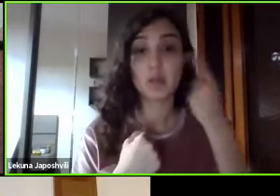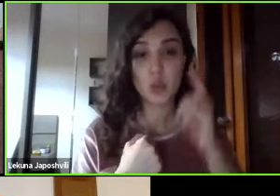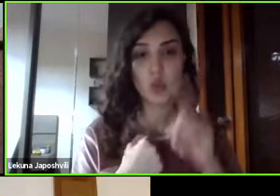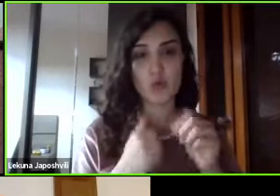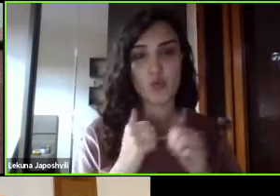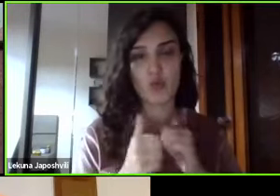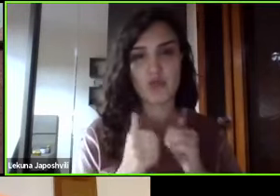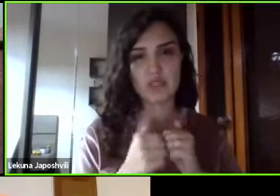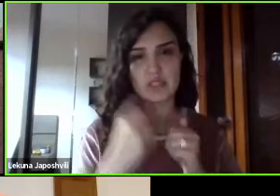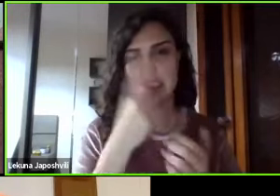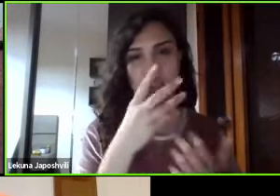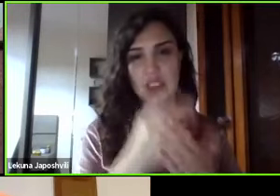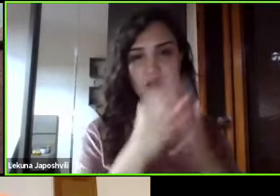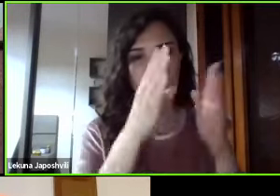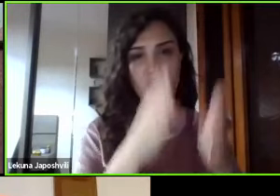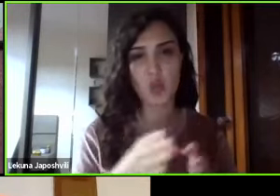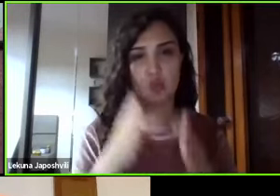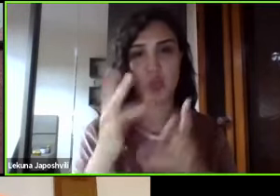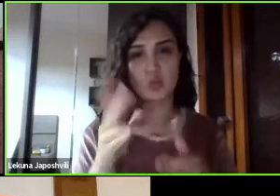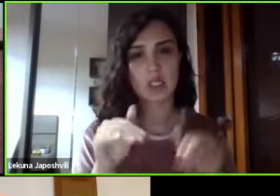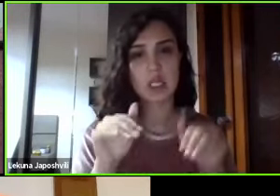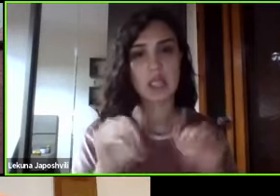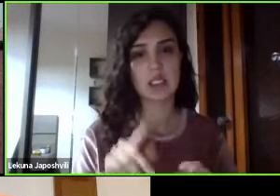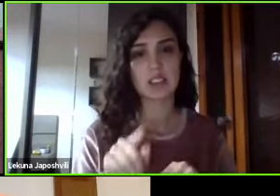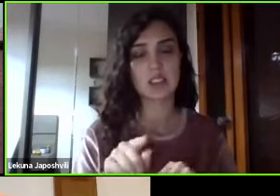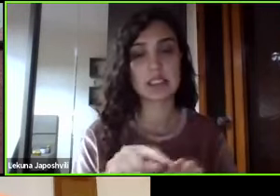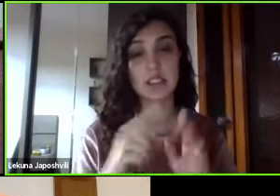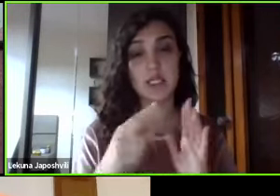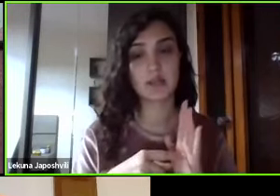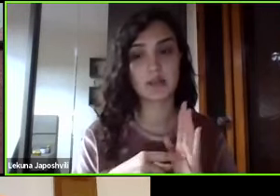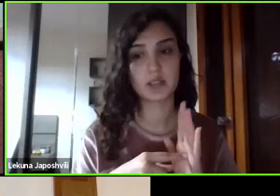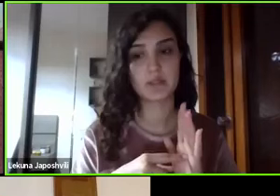ყოველთვის ინდივიდუალურად უნდა გადაწყდეს ეს საკითხი.